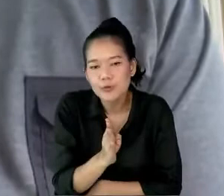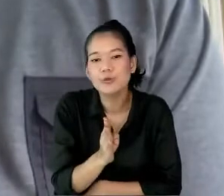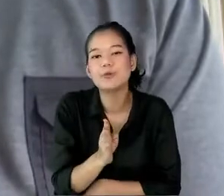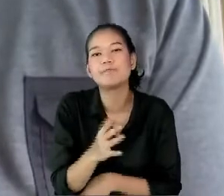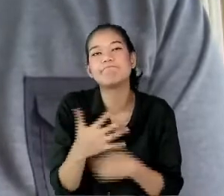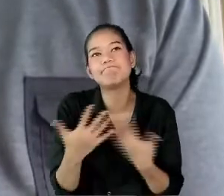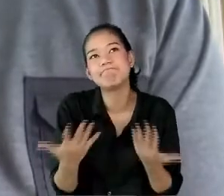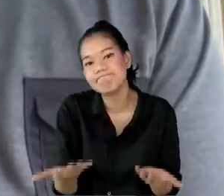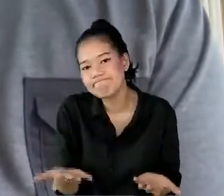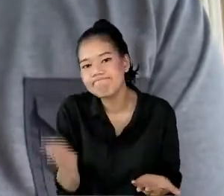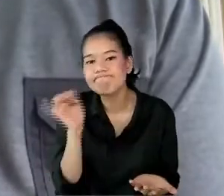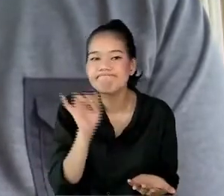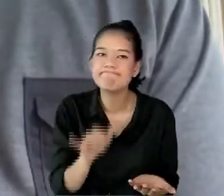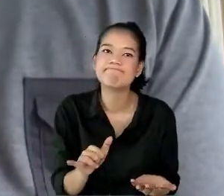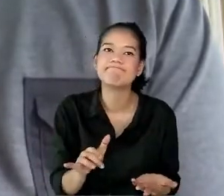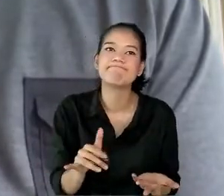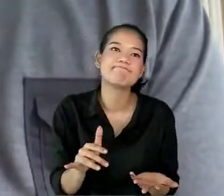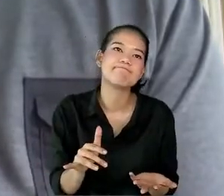sih ya